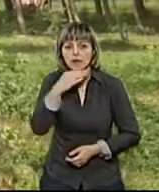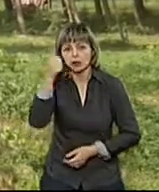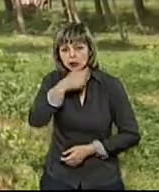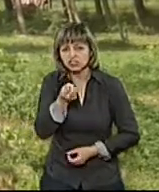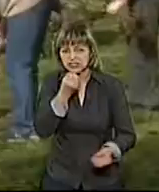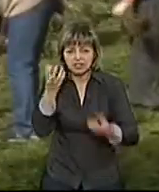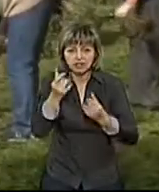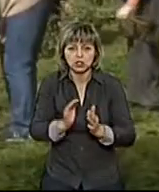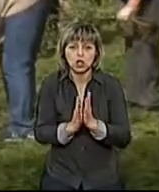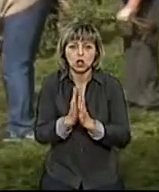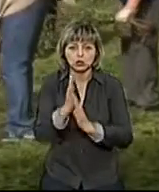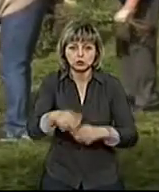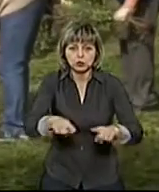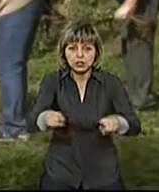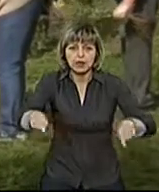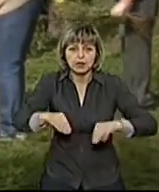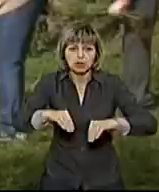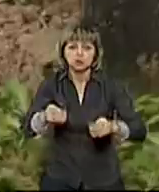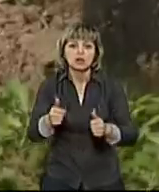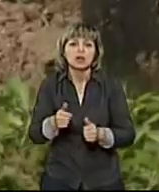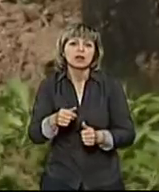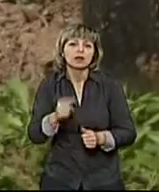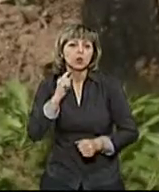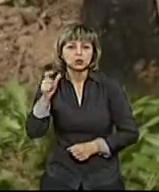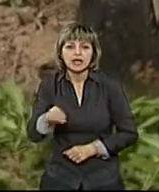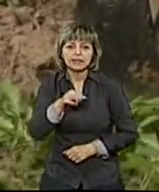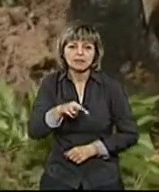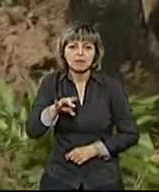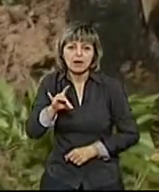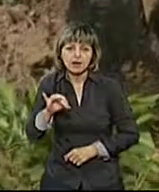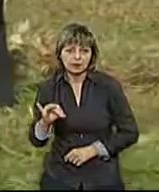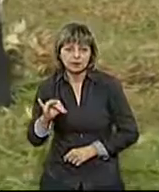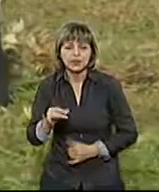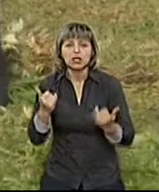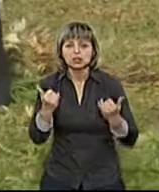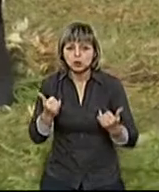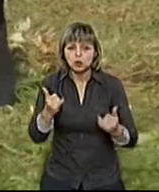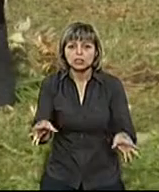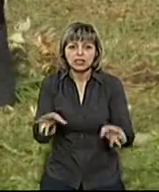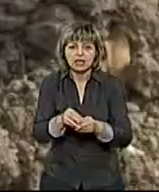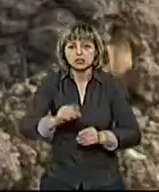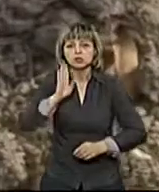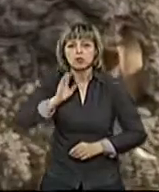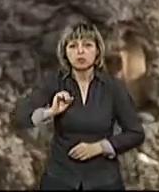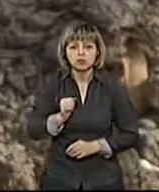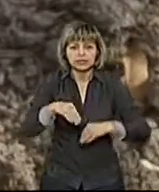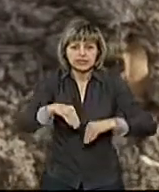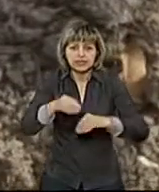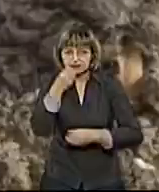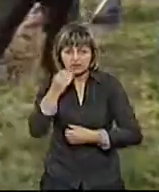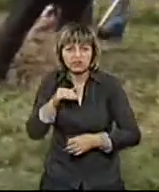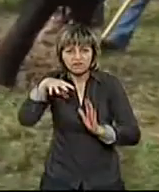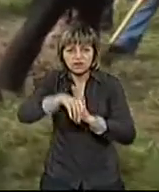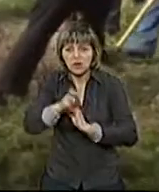Багаторічні квіти ростуть на клумбі біля будинку лучанки Тамари Токарчук, розповідає пенсіонерка. Сьогодні вона разом із подругами садить квіти